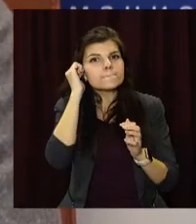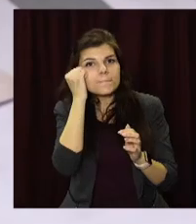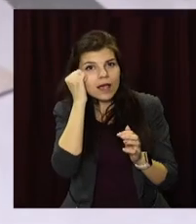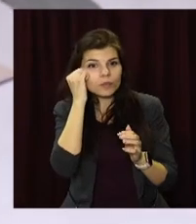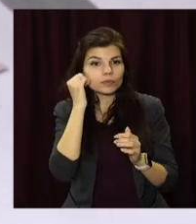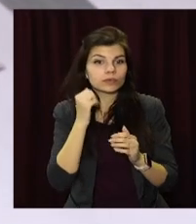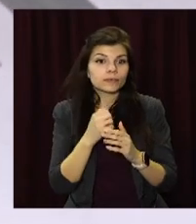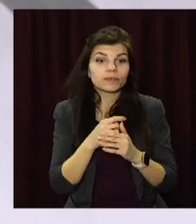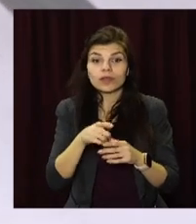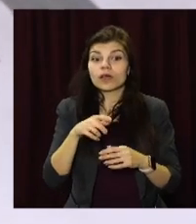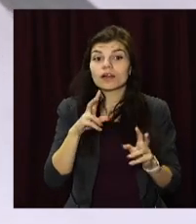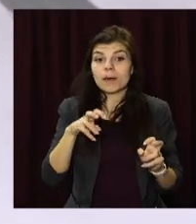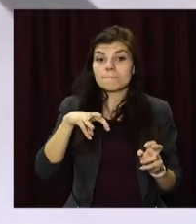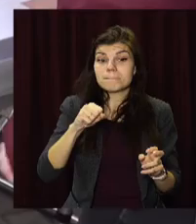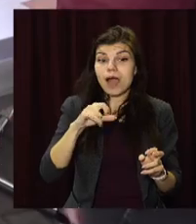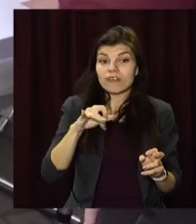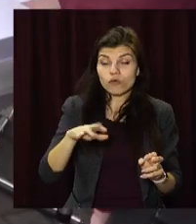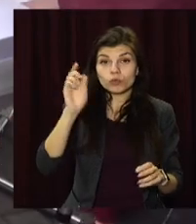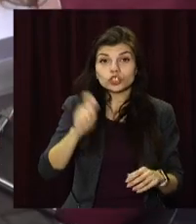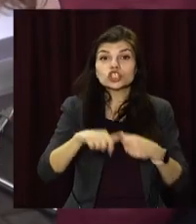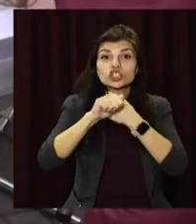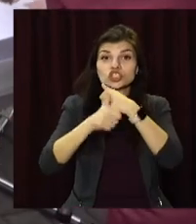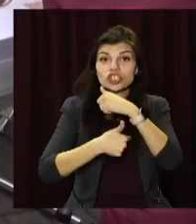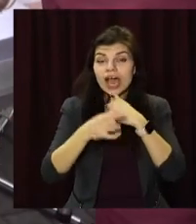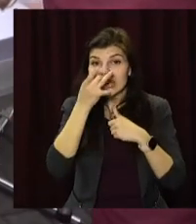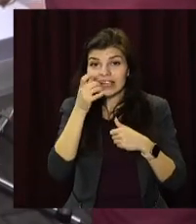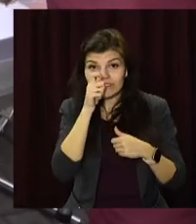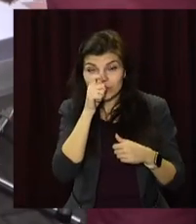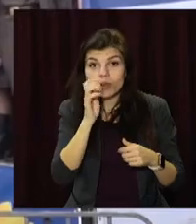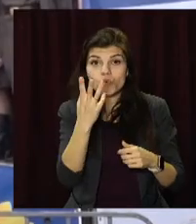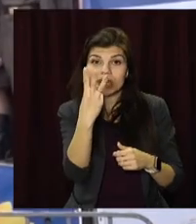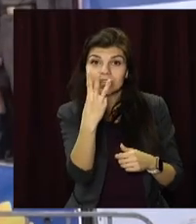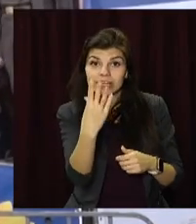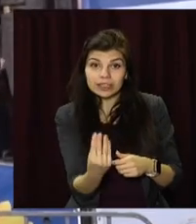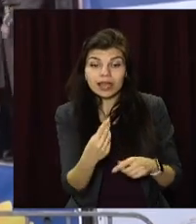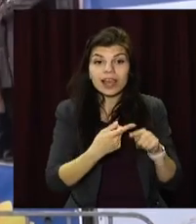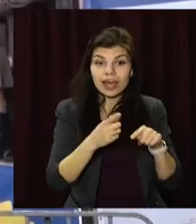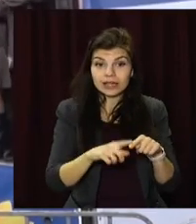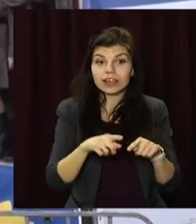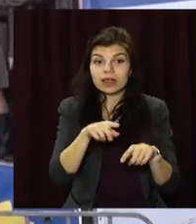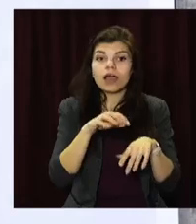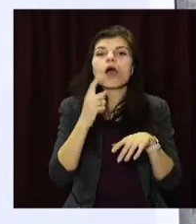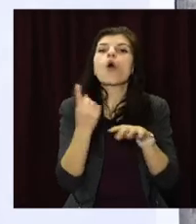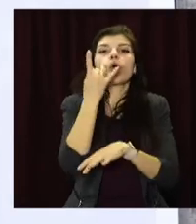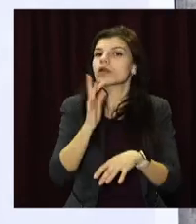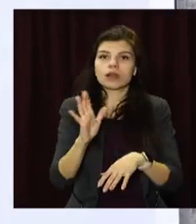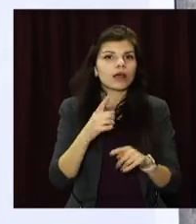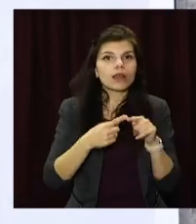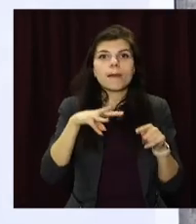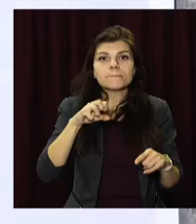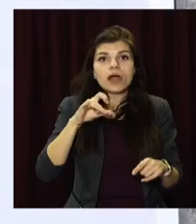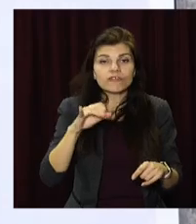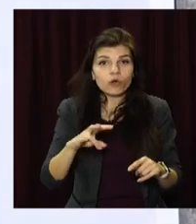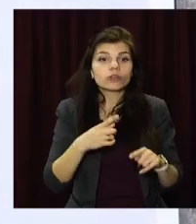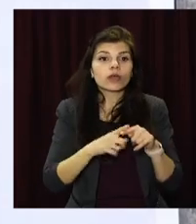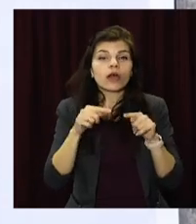памяти. Марафон «Толока пам'яті» стартує 16 квітня. Триватиме він 3 дні. Та це марафон, а не разова акція, тож цими датами він